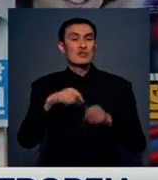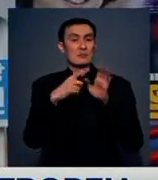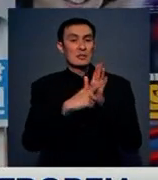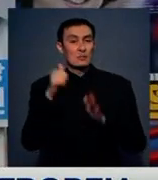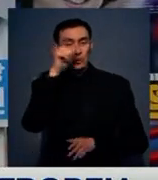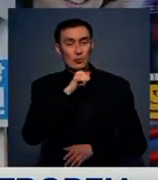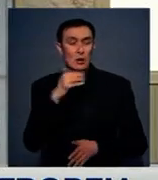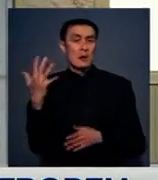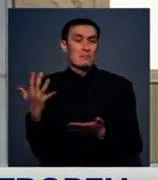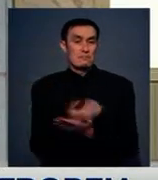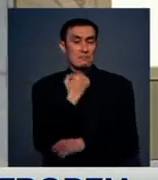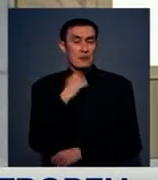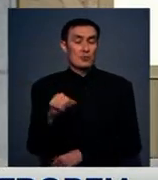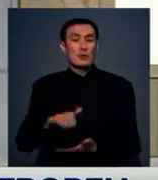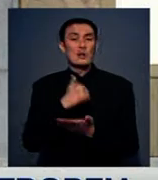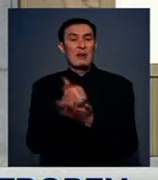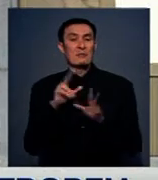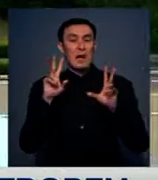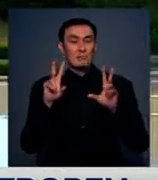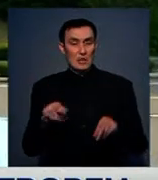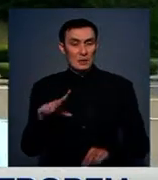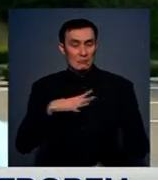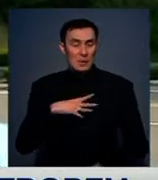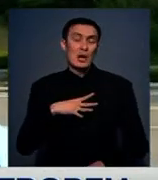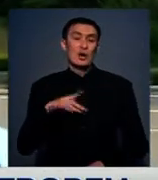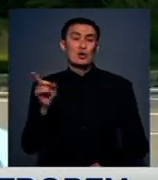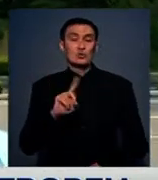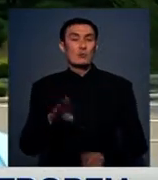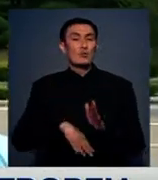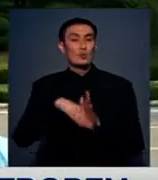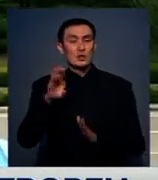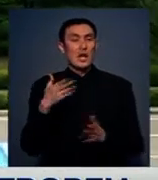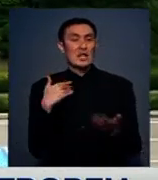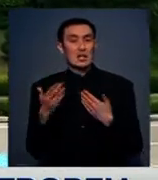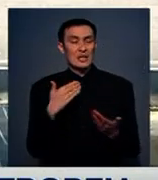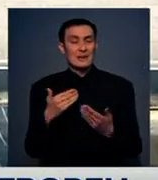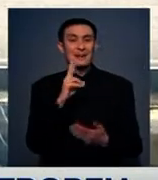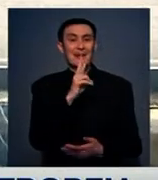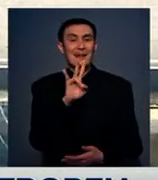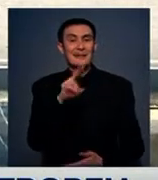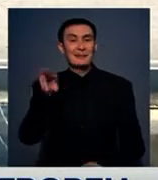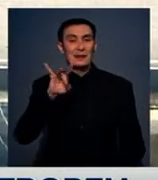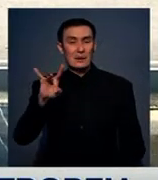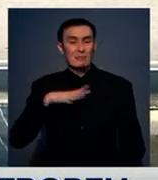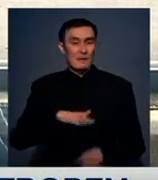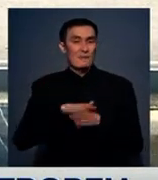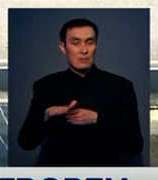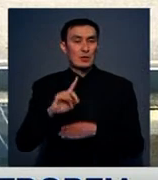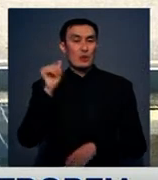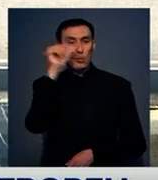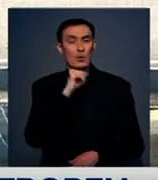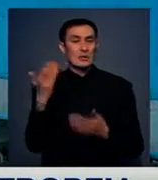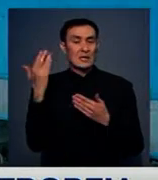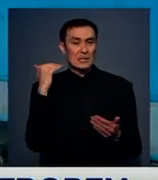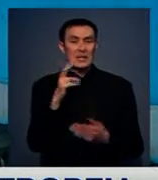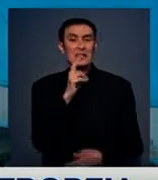2017-го одержал победу. Главным обещанием Мун Дже Ина на этом посту стало улучшение отношений с КНДР, и оно было выполнено год назад. Ким